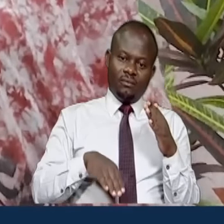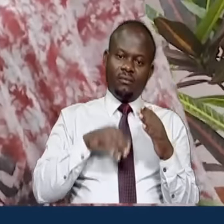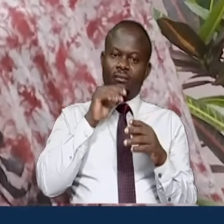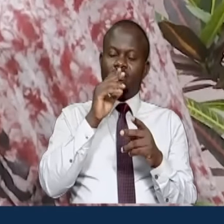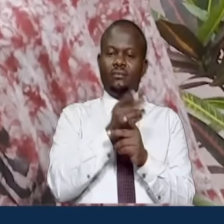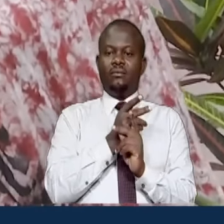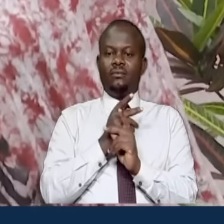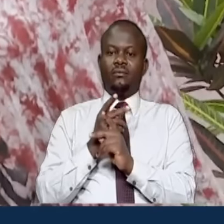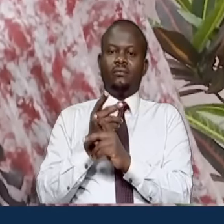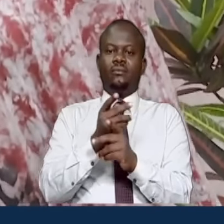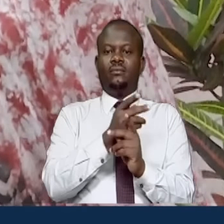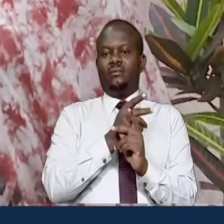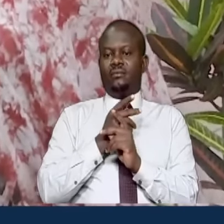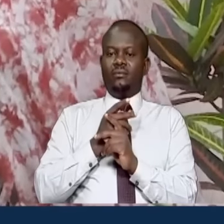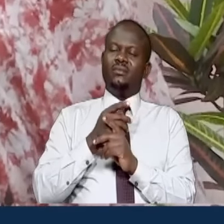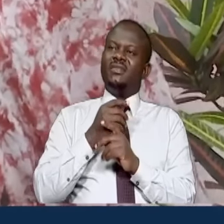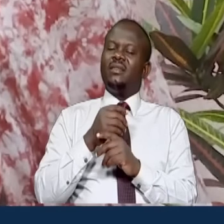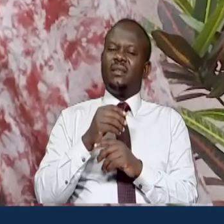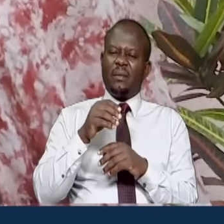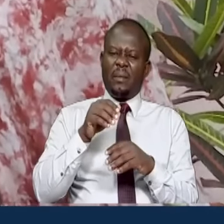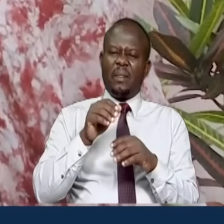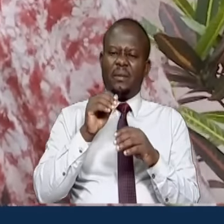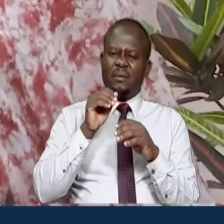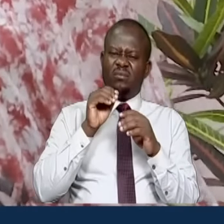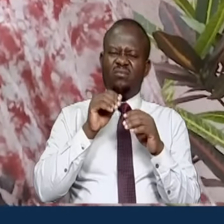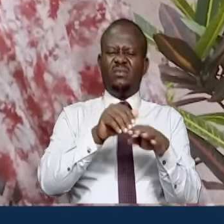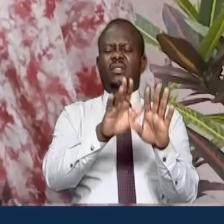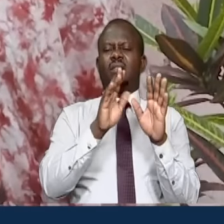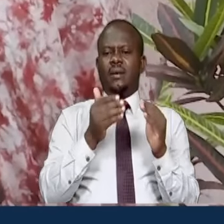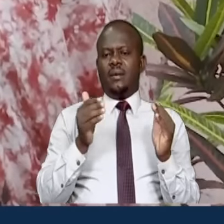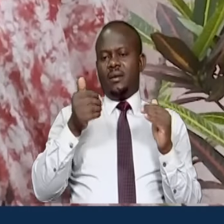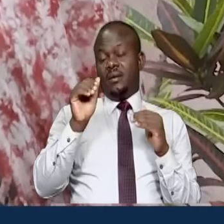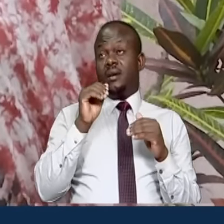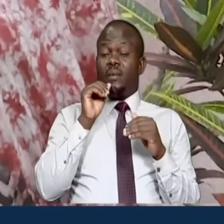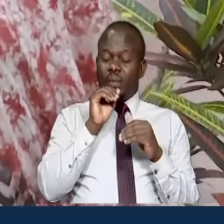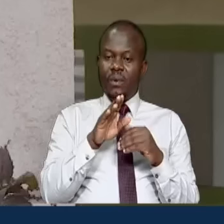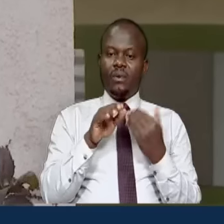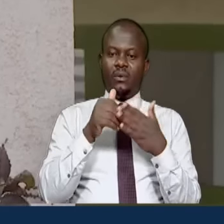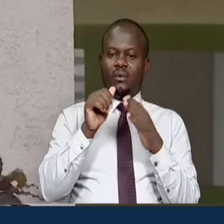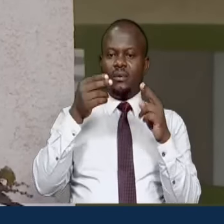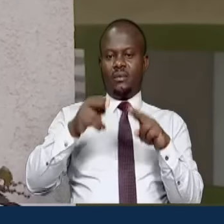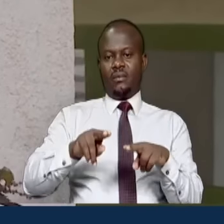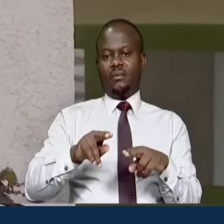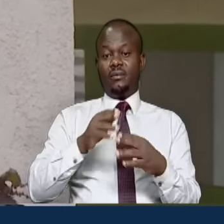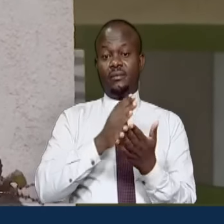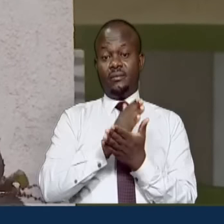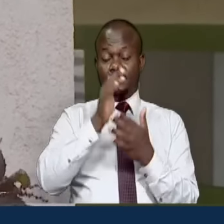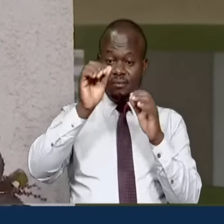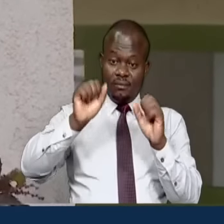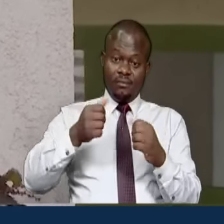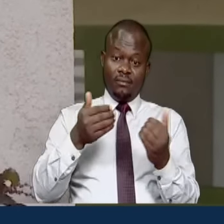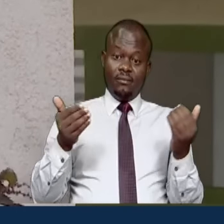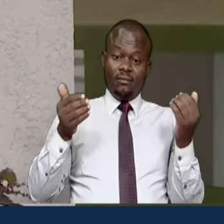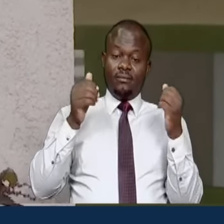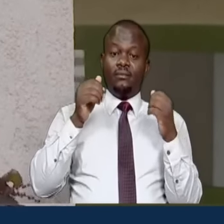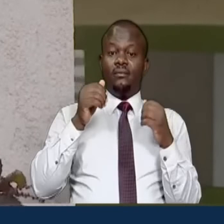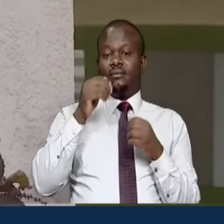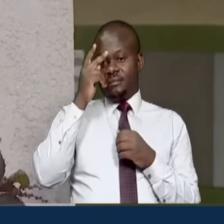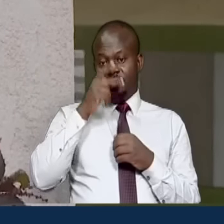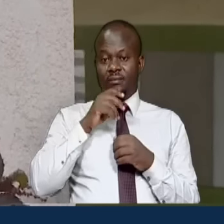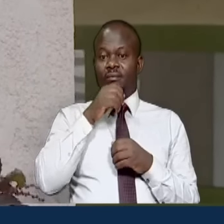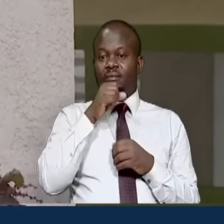batitaweho bavumagura abana babo kandi buryo umuvumo urashobora kubaho urashoboka rwose umwana ashobora umubyeyi ashobora